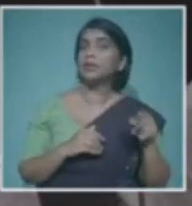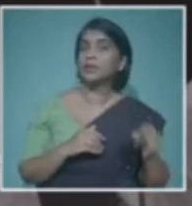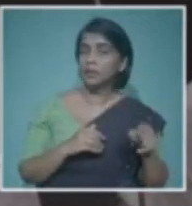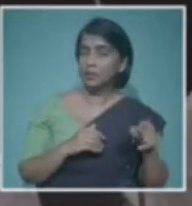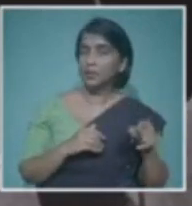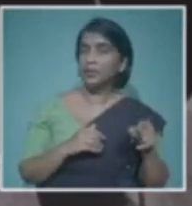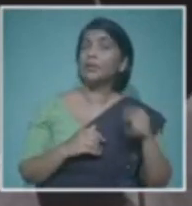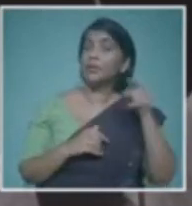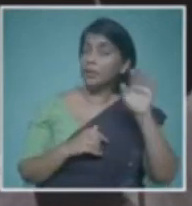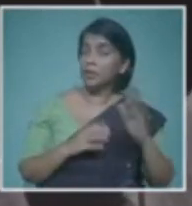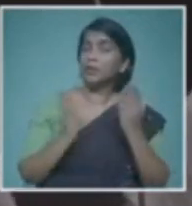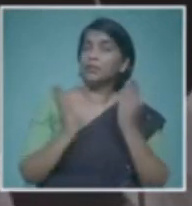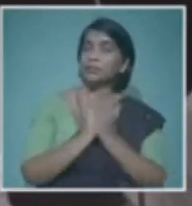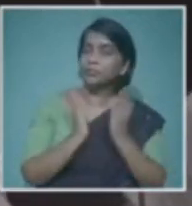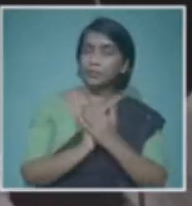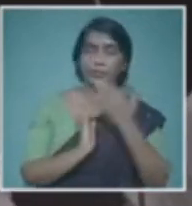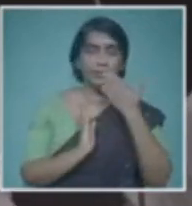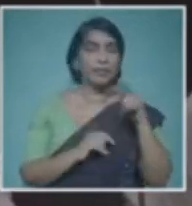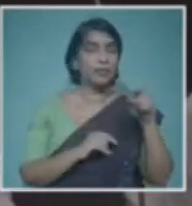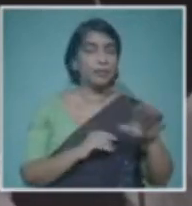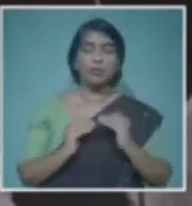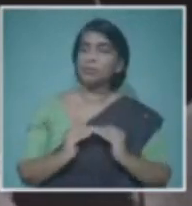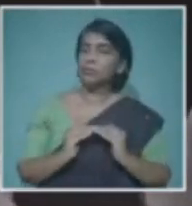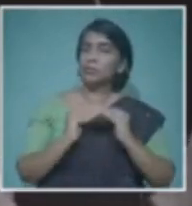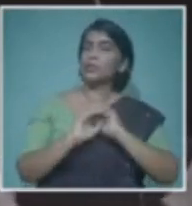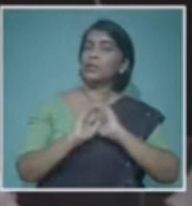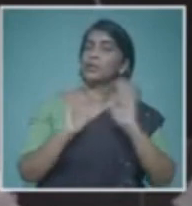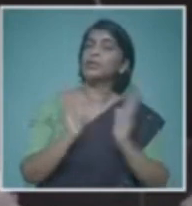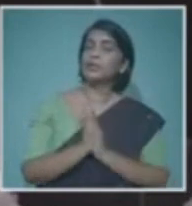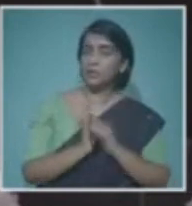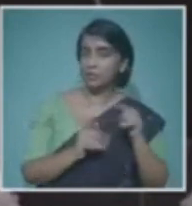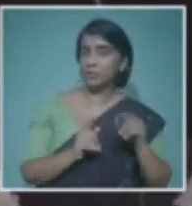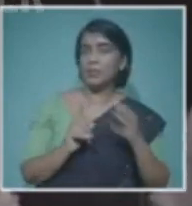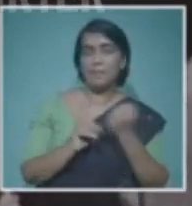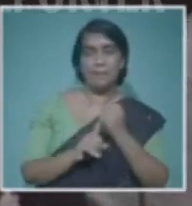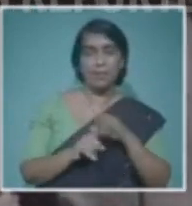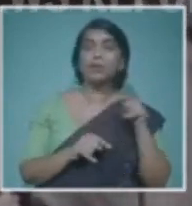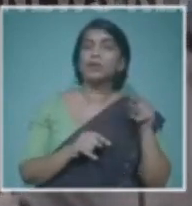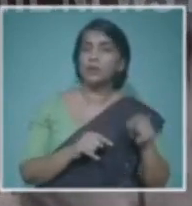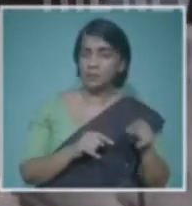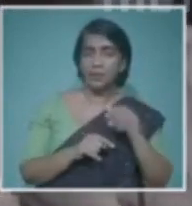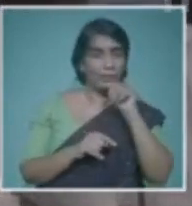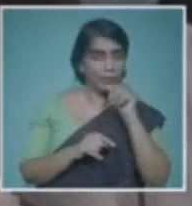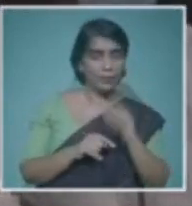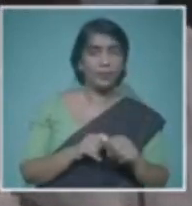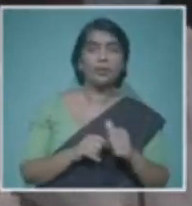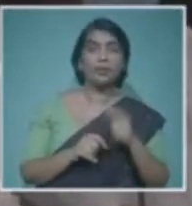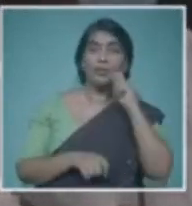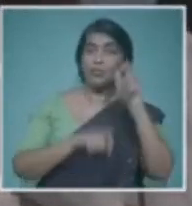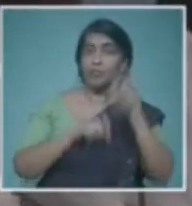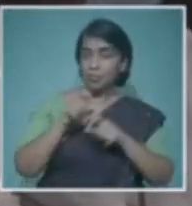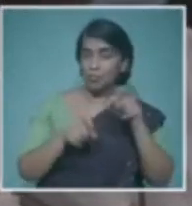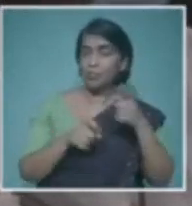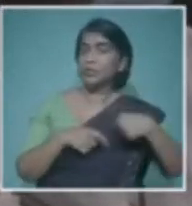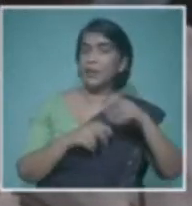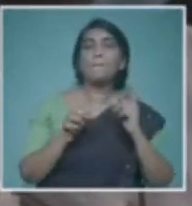පත්වෙනකොටත් ඔවුන්ගේ ඉගෙනීමේ හැකියාව ඔවුන්ගේ වර්ධනය මේ සියලු දේටම මේක බලපානවා. මේක ඇත්ත වශයෙන්ම